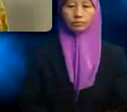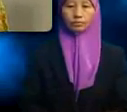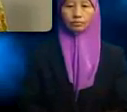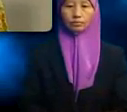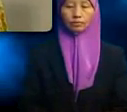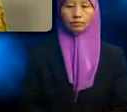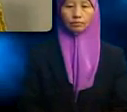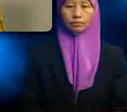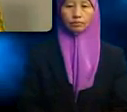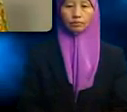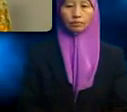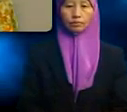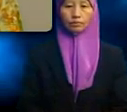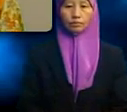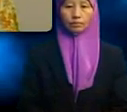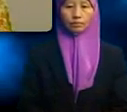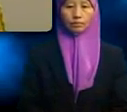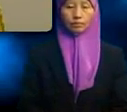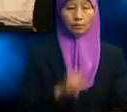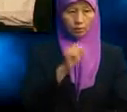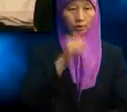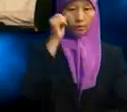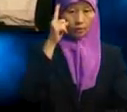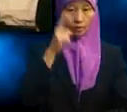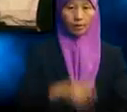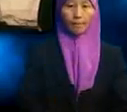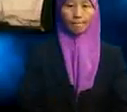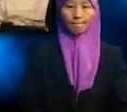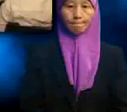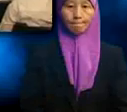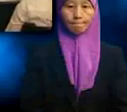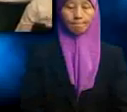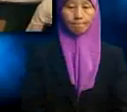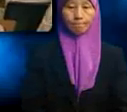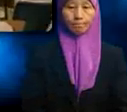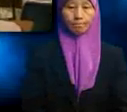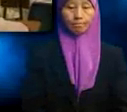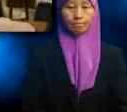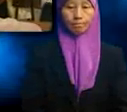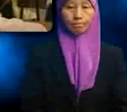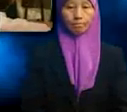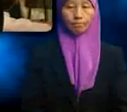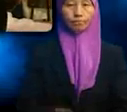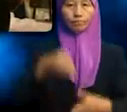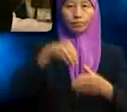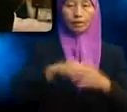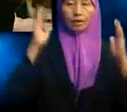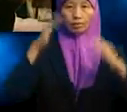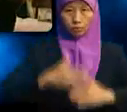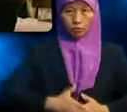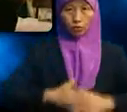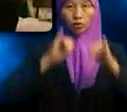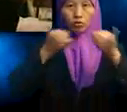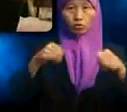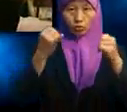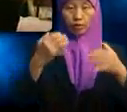ta'ala. Baik, boleh faham semua? Faham, Ustazah. Baik, di dalam solat Jumaat